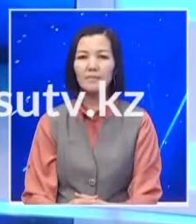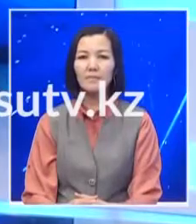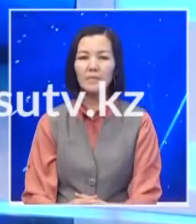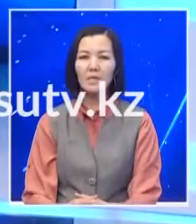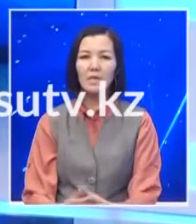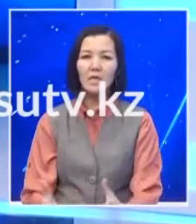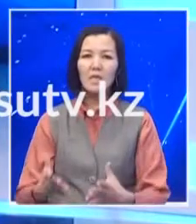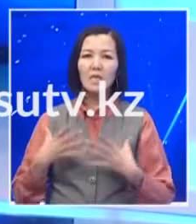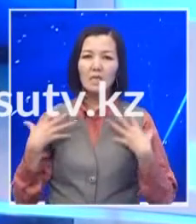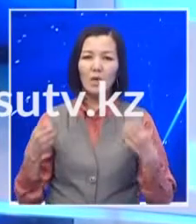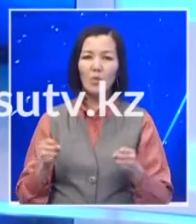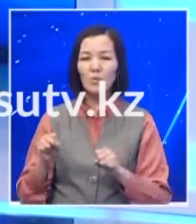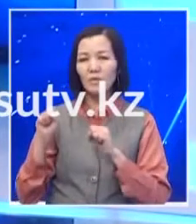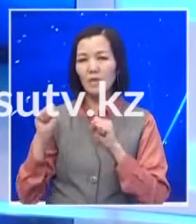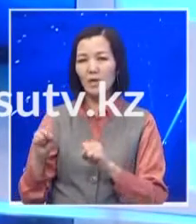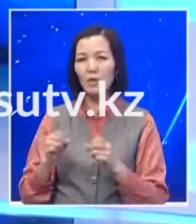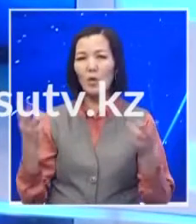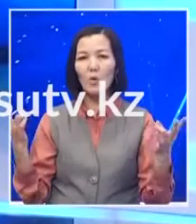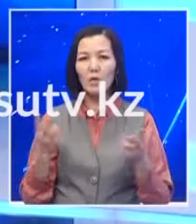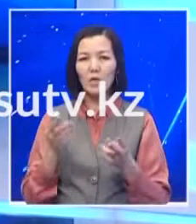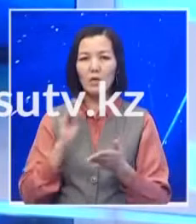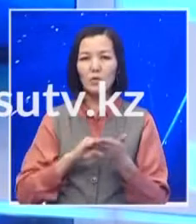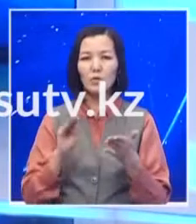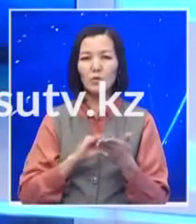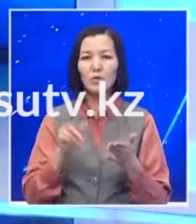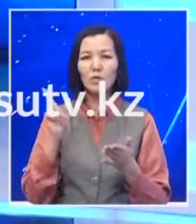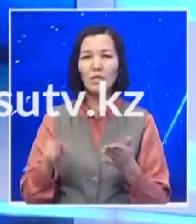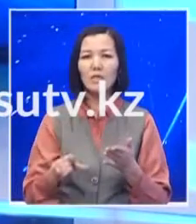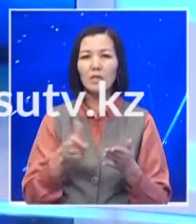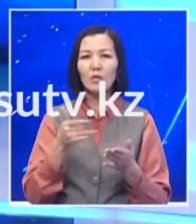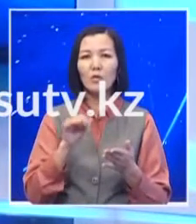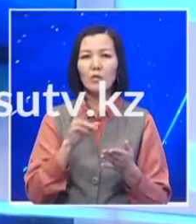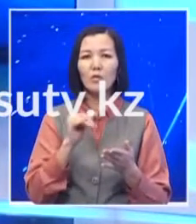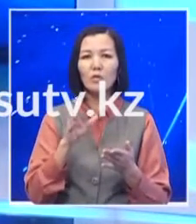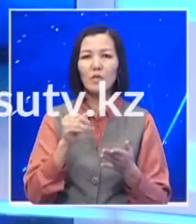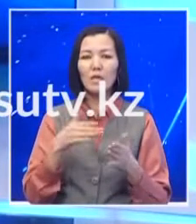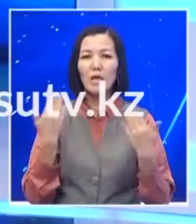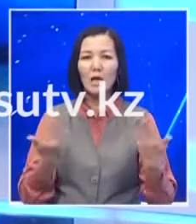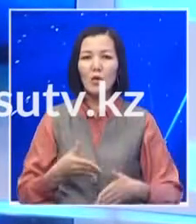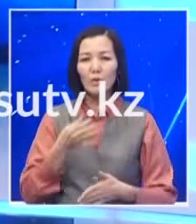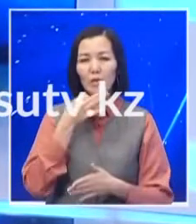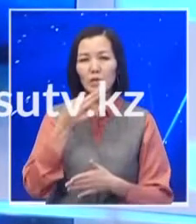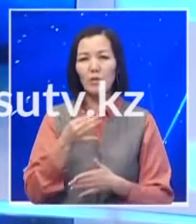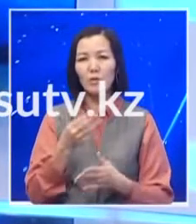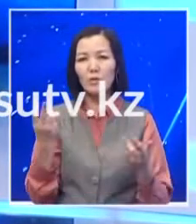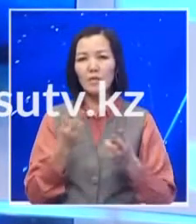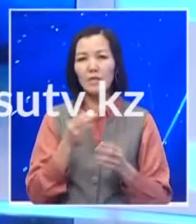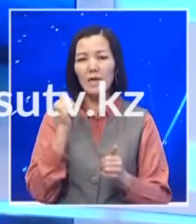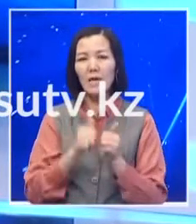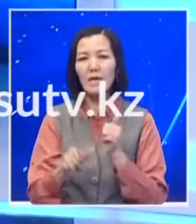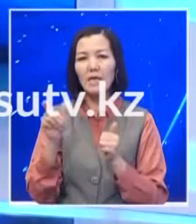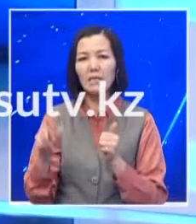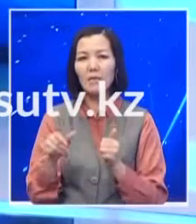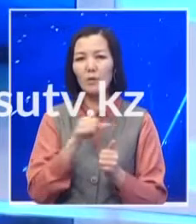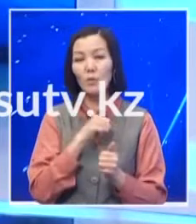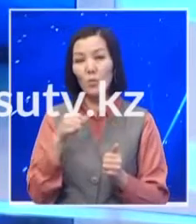Саулық сақтықта, сақтанғанды сақтайды. Белгілі журналист Гүлжан Тұрсын ел жұртты әлеуметтік жауапкершілікке шақырды. Әр азамат өзінің ғана